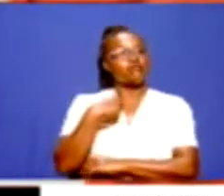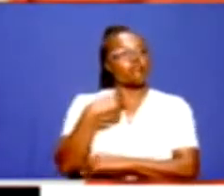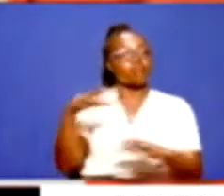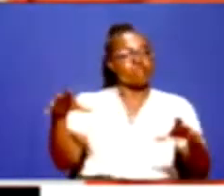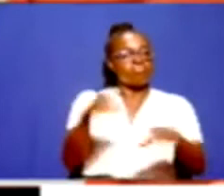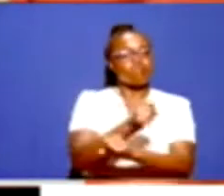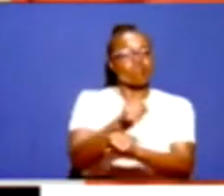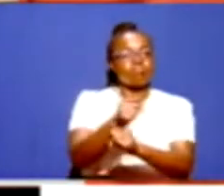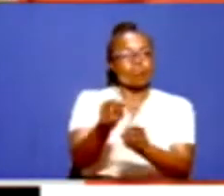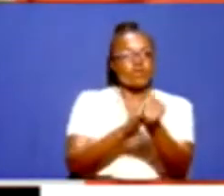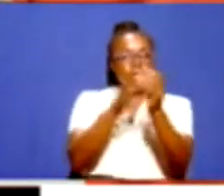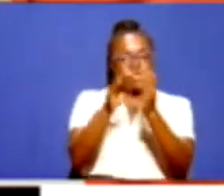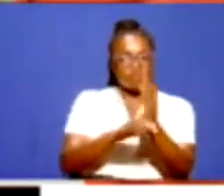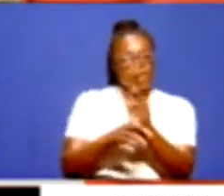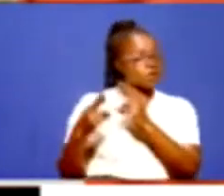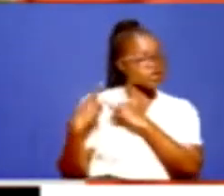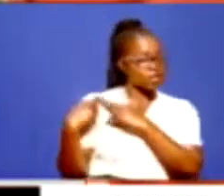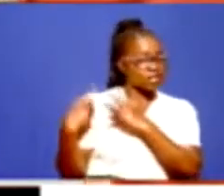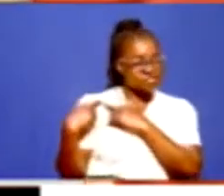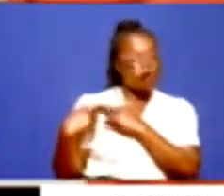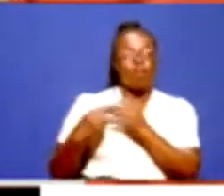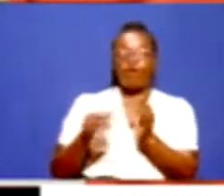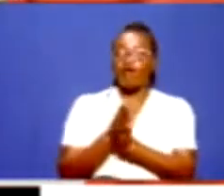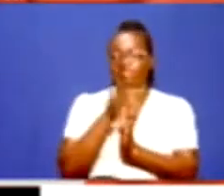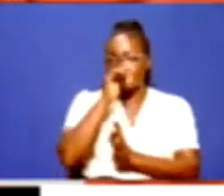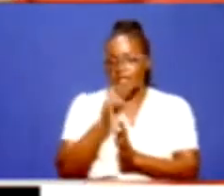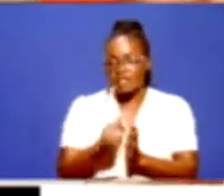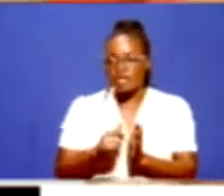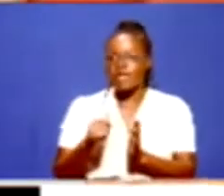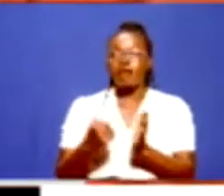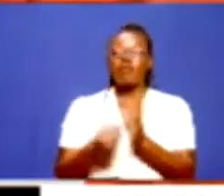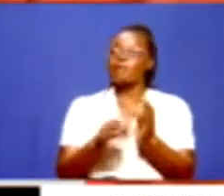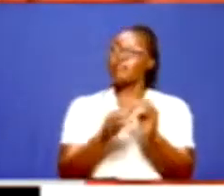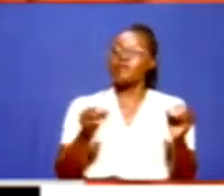of Tanzania, na tunashinda, I'm in charge. That was her